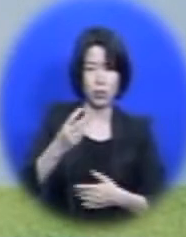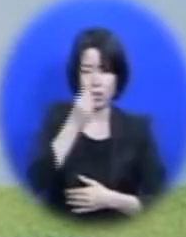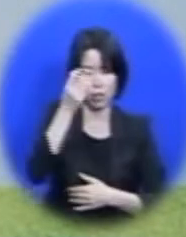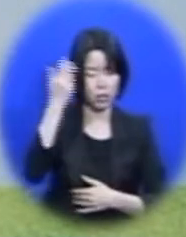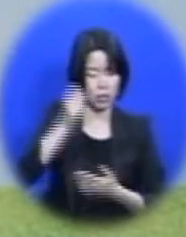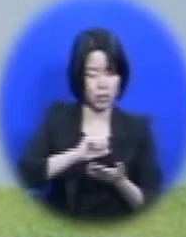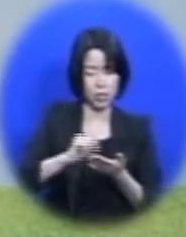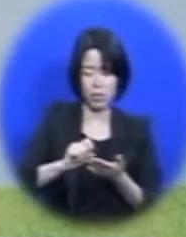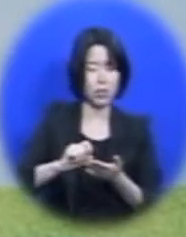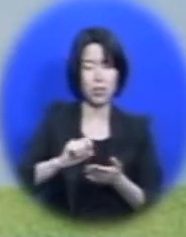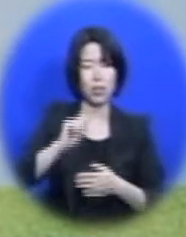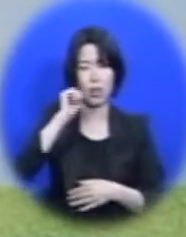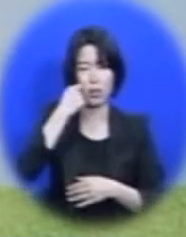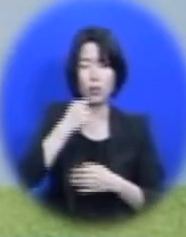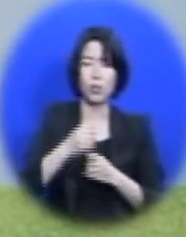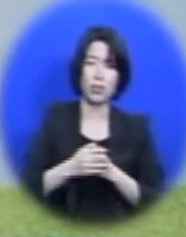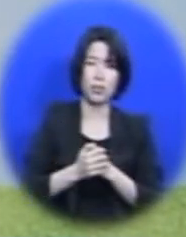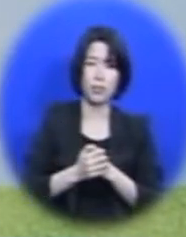없었어요.